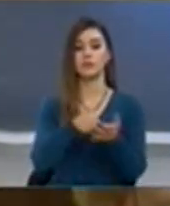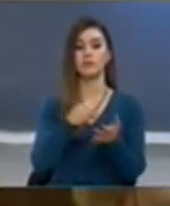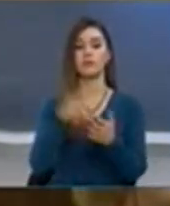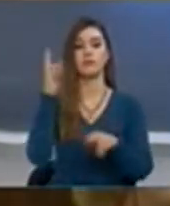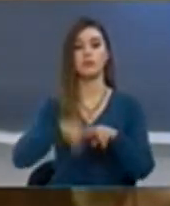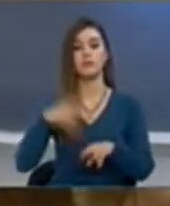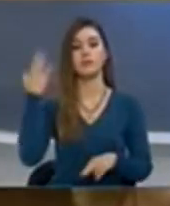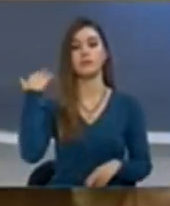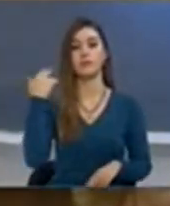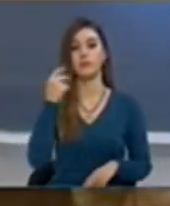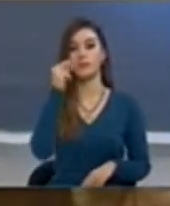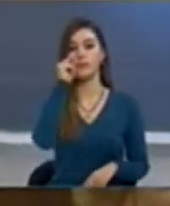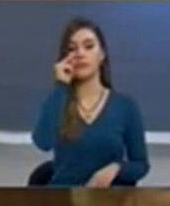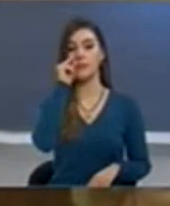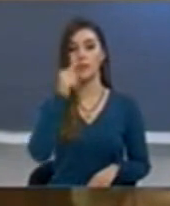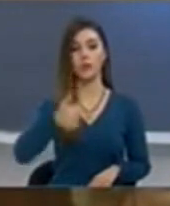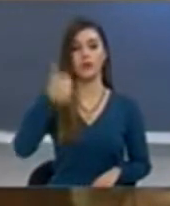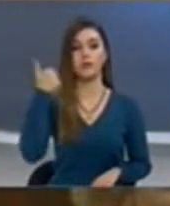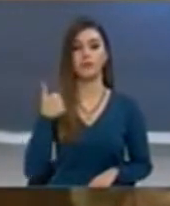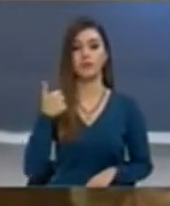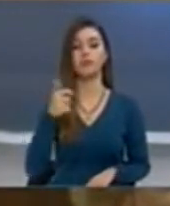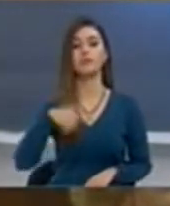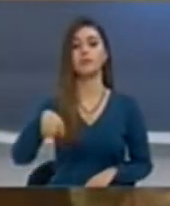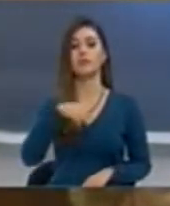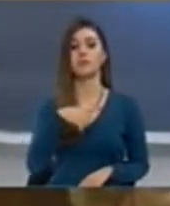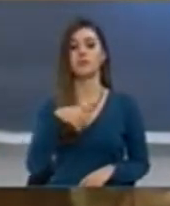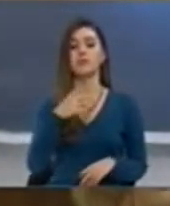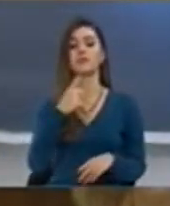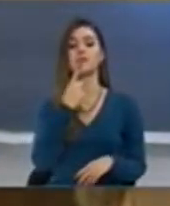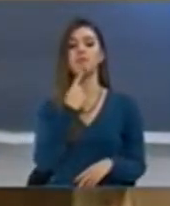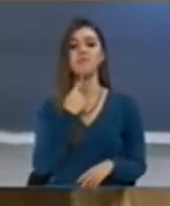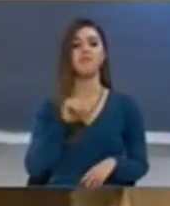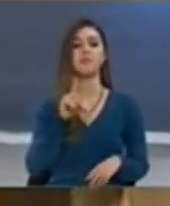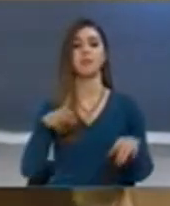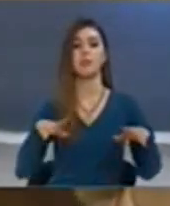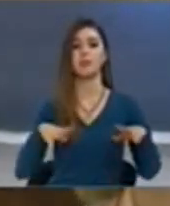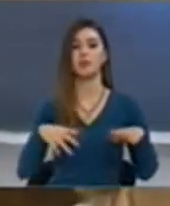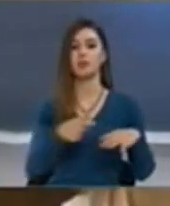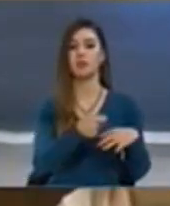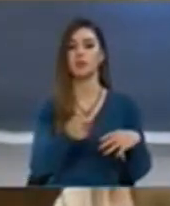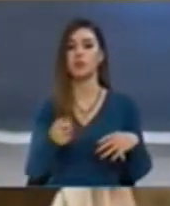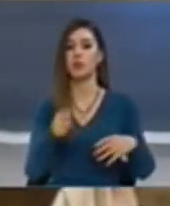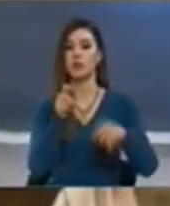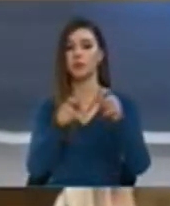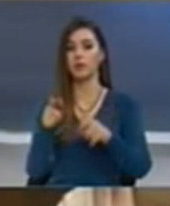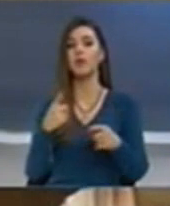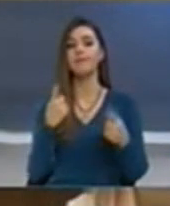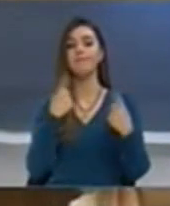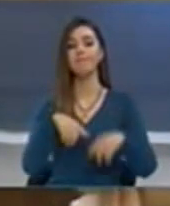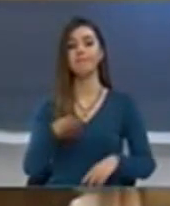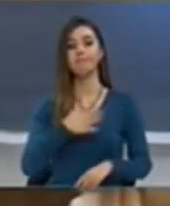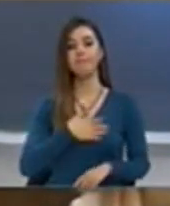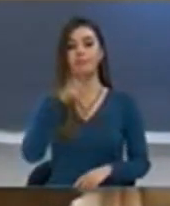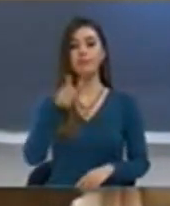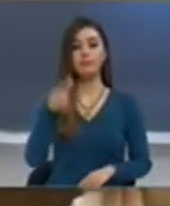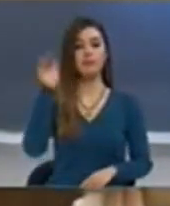kaluar. Edhe pse nuk ka qenë ligj i kënaqshëm dhe i pritur nga pensionistët, megjithatë me kërkesë të ministrit, sepse nga ky ligj